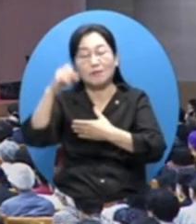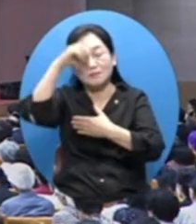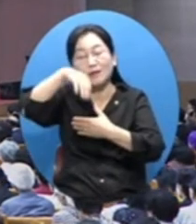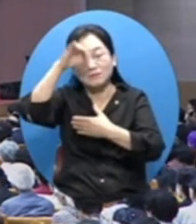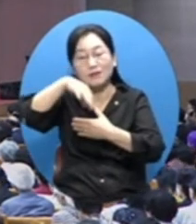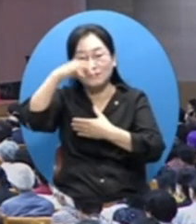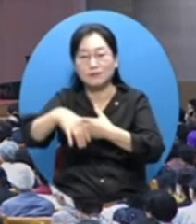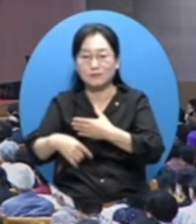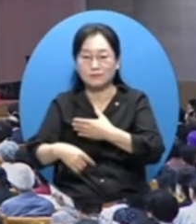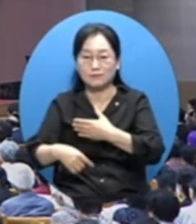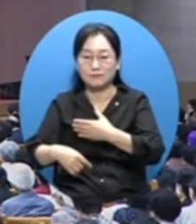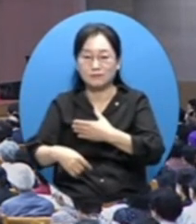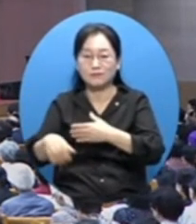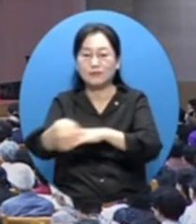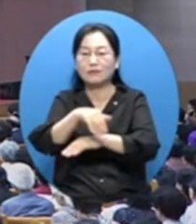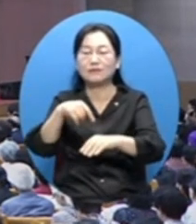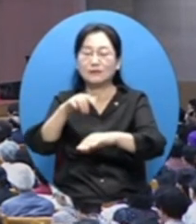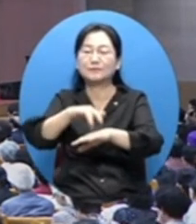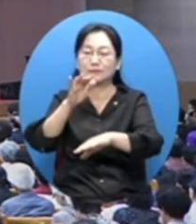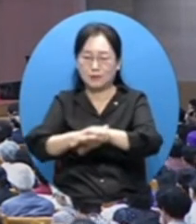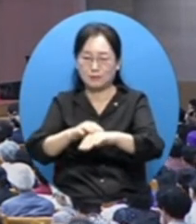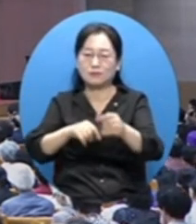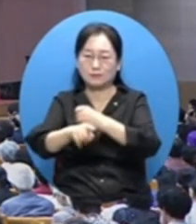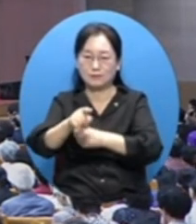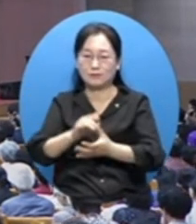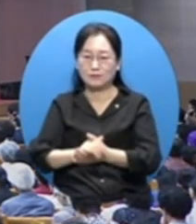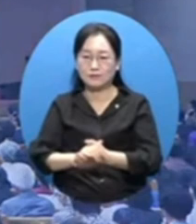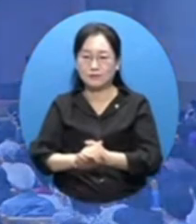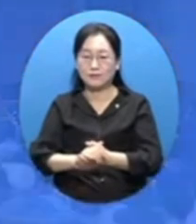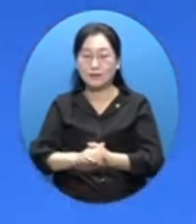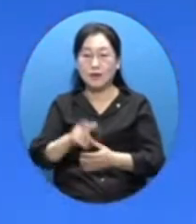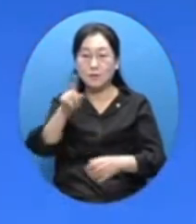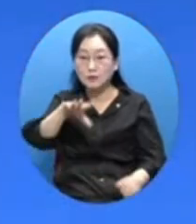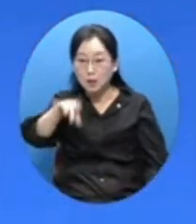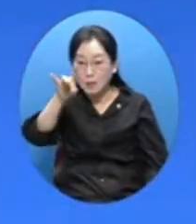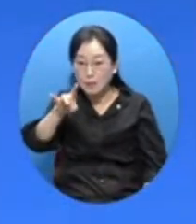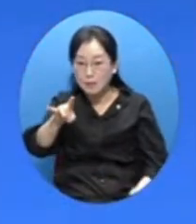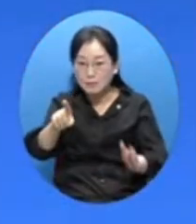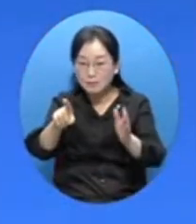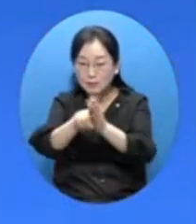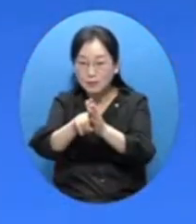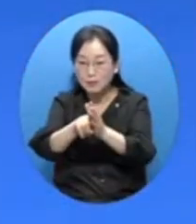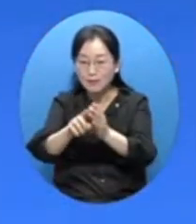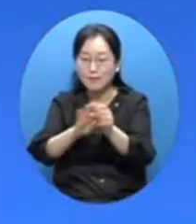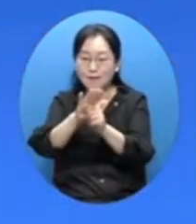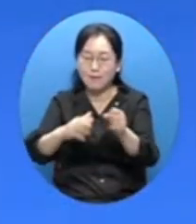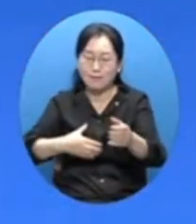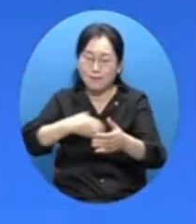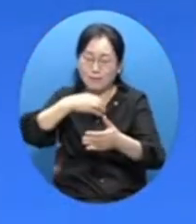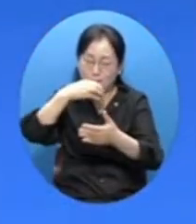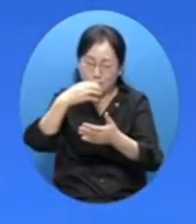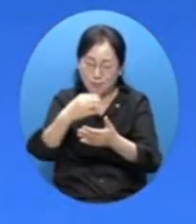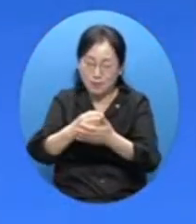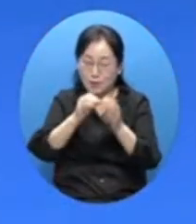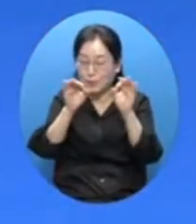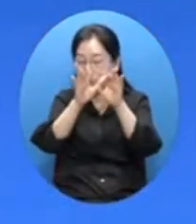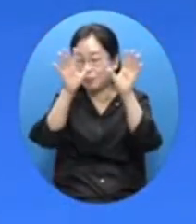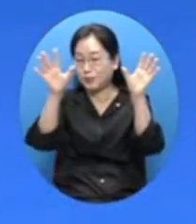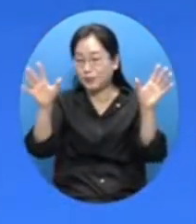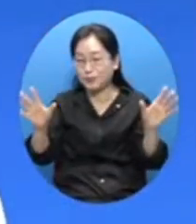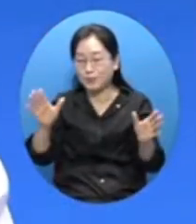의미합니다. 이 같은 문제는 예수를 처음 했을 때 그 첫사랑의 감격을 잃어버려서 신앙의 열정도